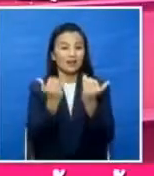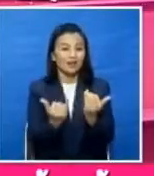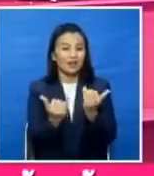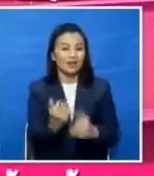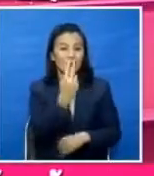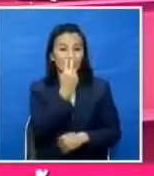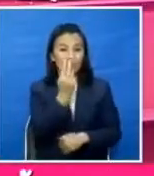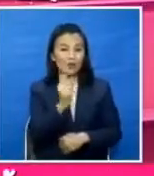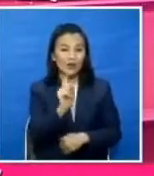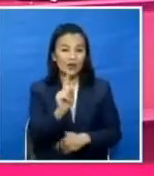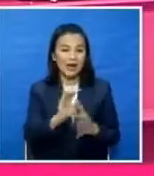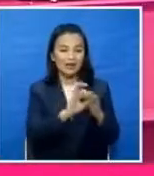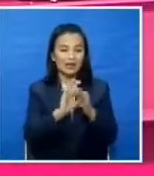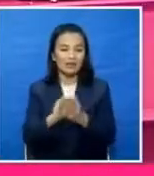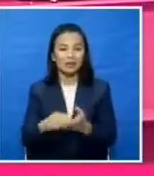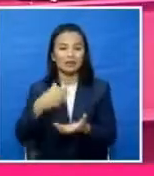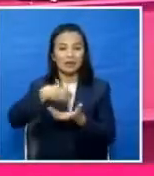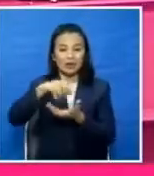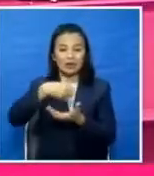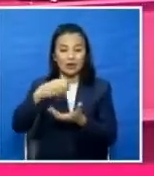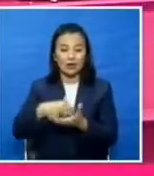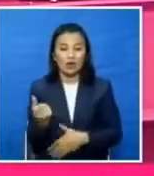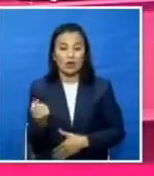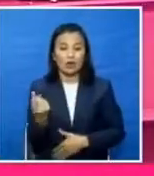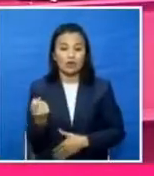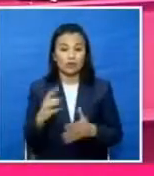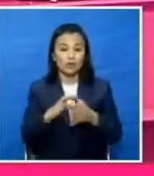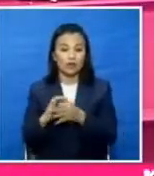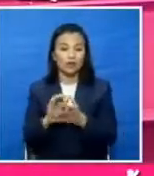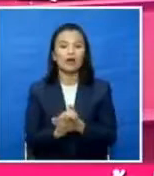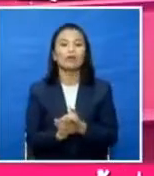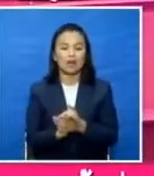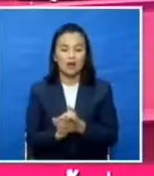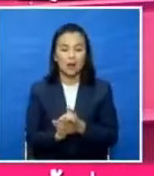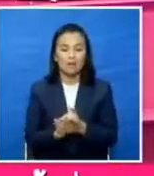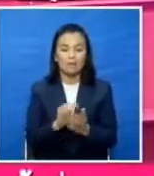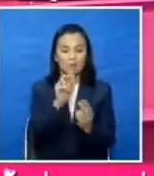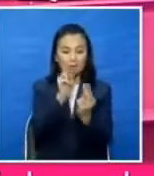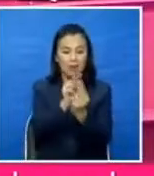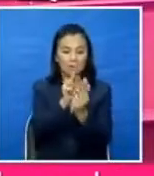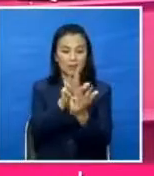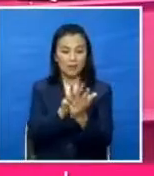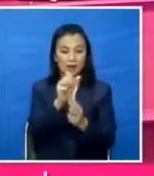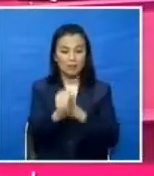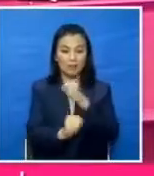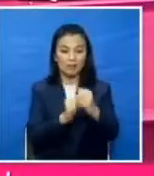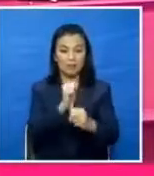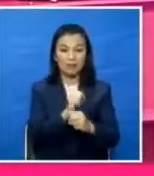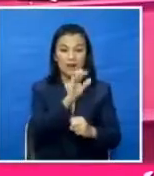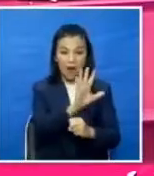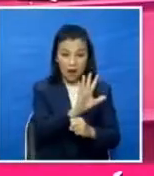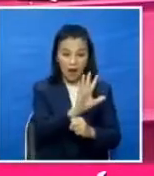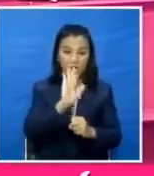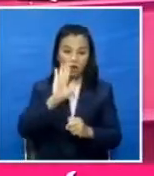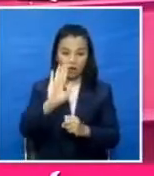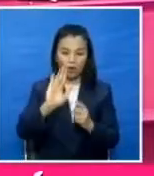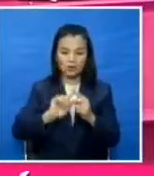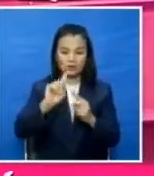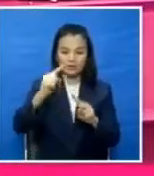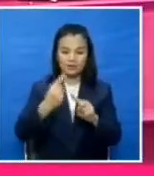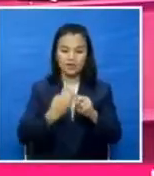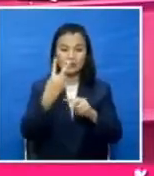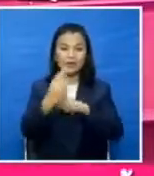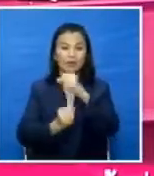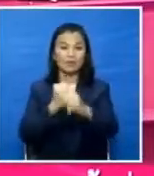ท่านผู้ชมครับรับชมการถ่ายทอดสดการออกรางวัลสลากออมสินพิเศษ5ปีประจำวันที่1กุมภาพันธ์2564